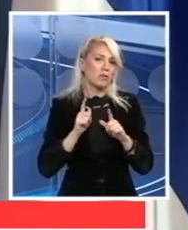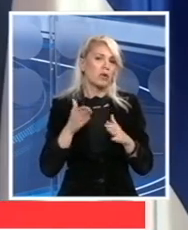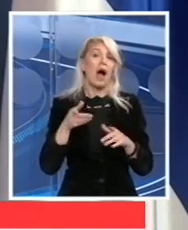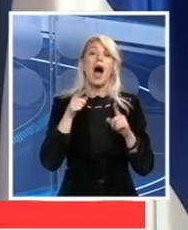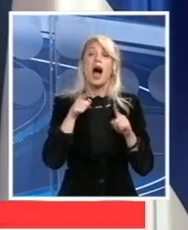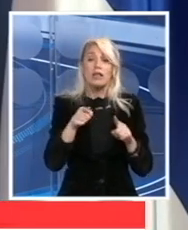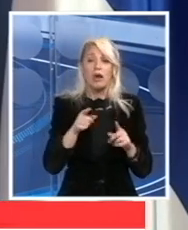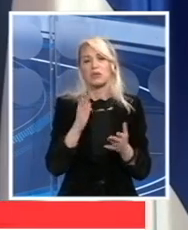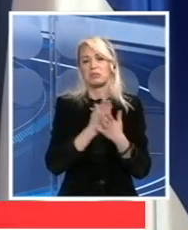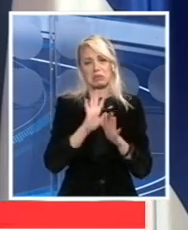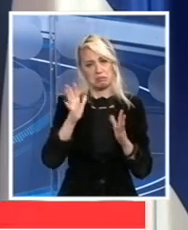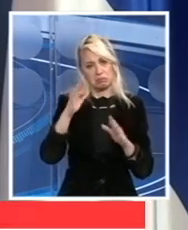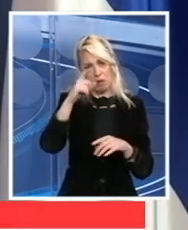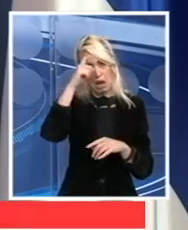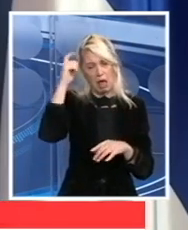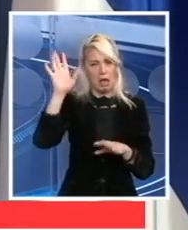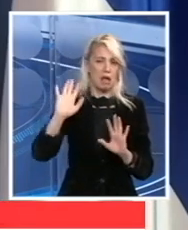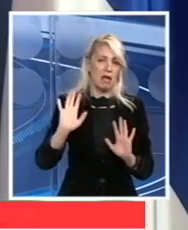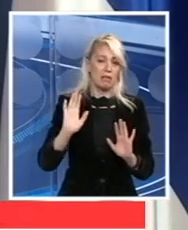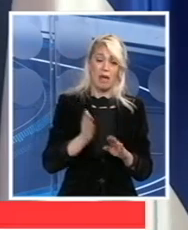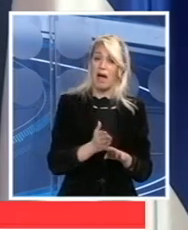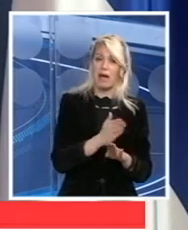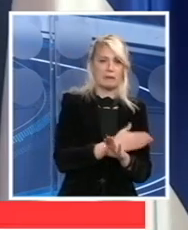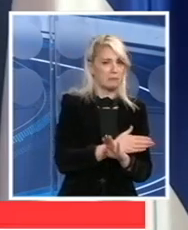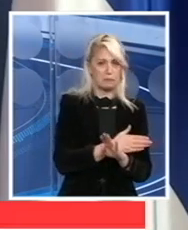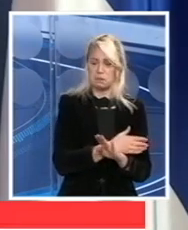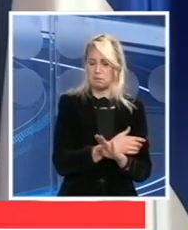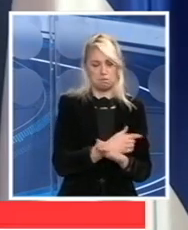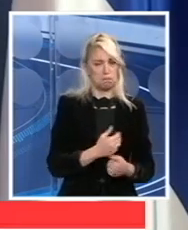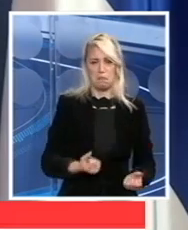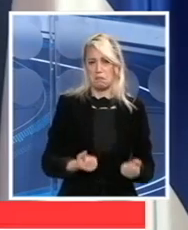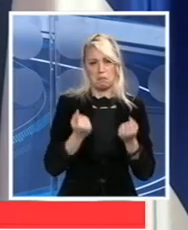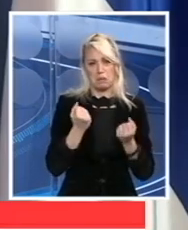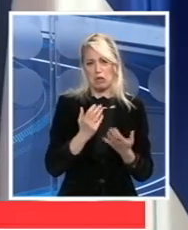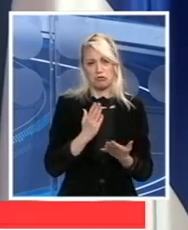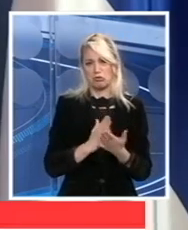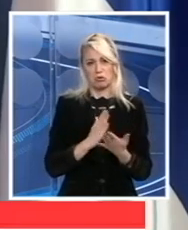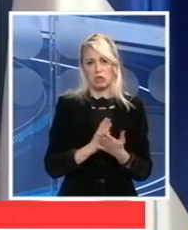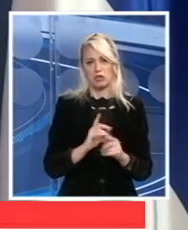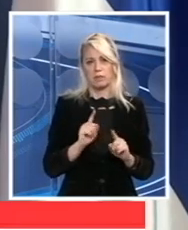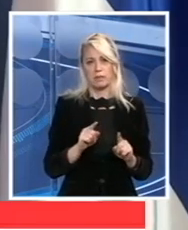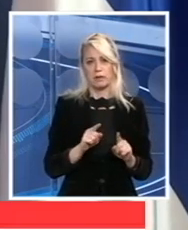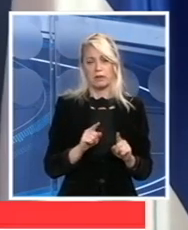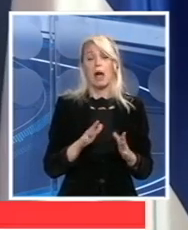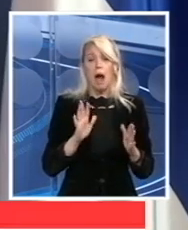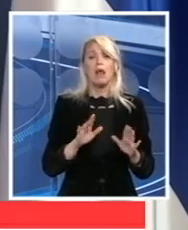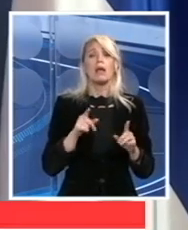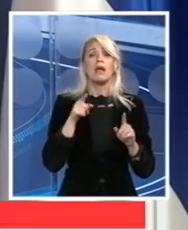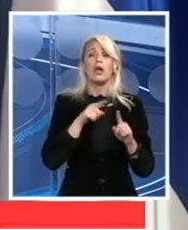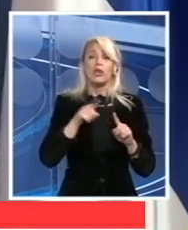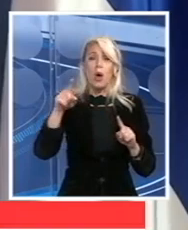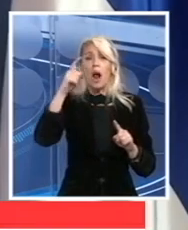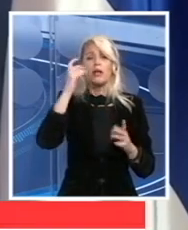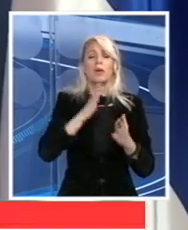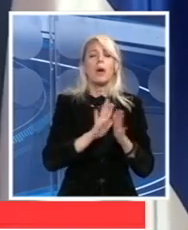leta. Pre toga je malo verovatno da će se to dogoditi. Ali dotle će se vraćati život.